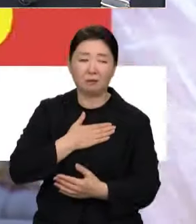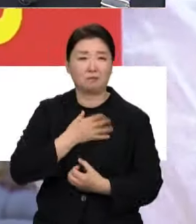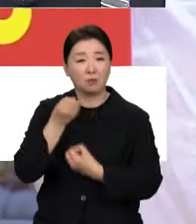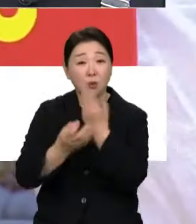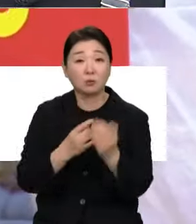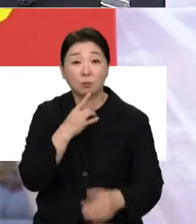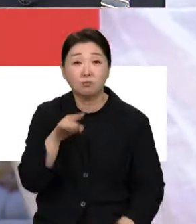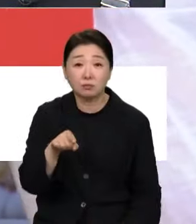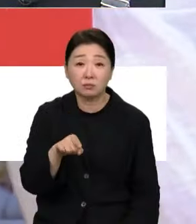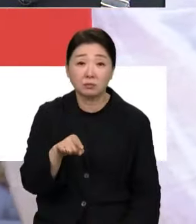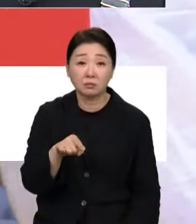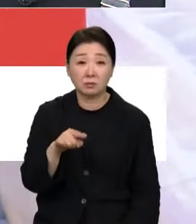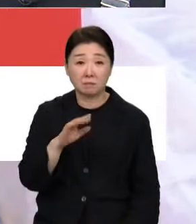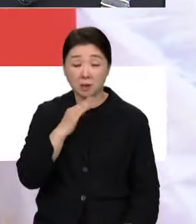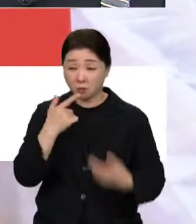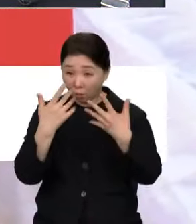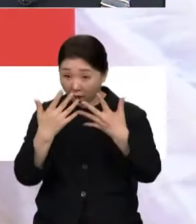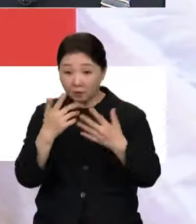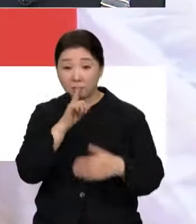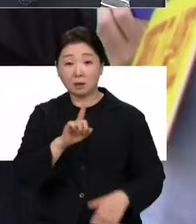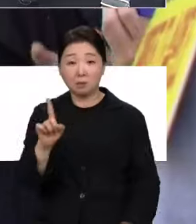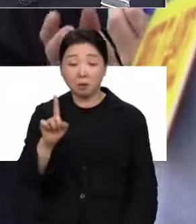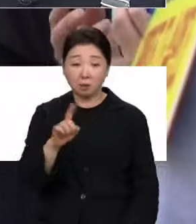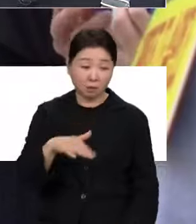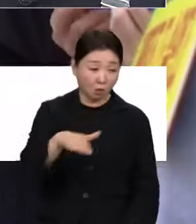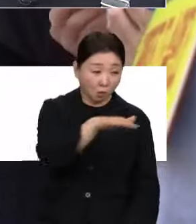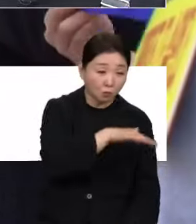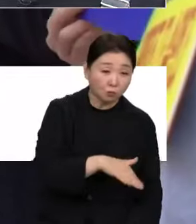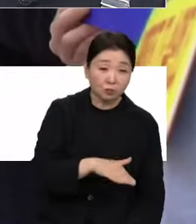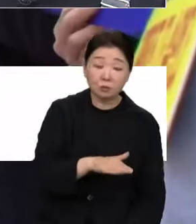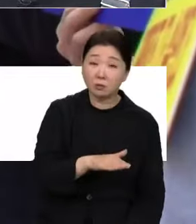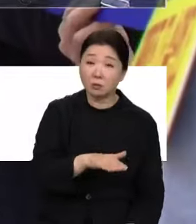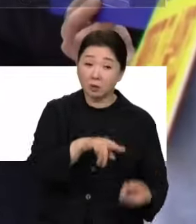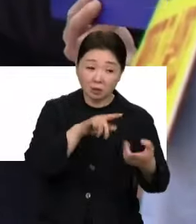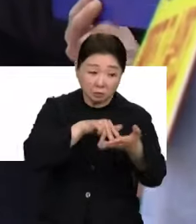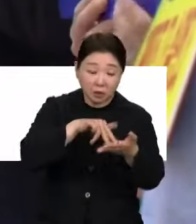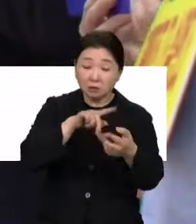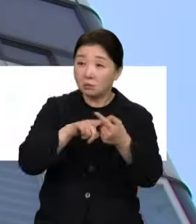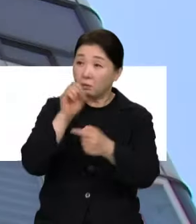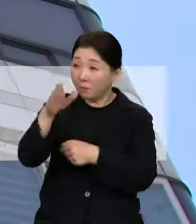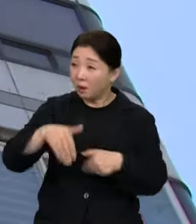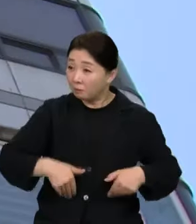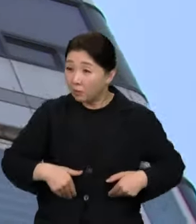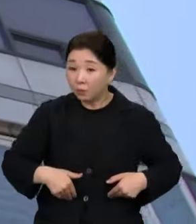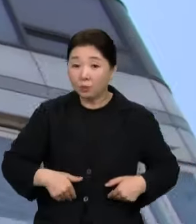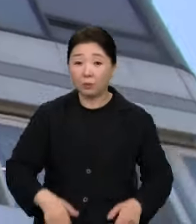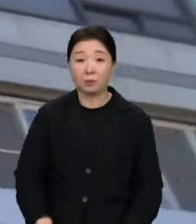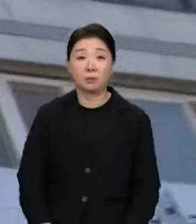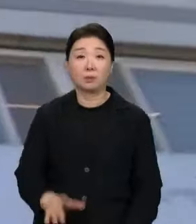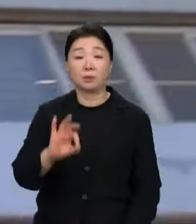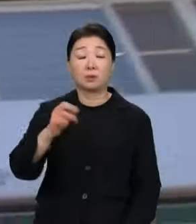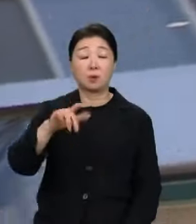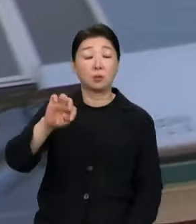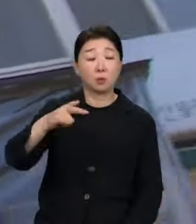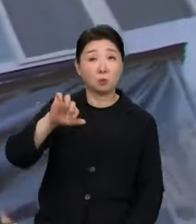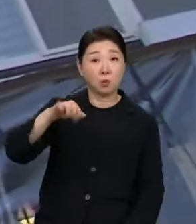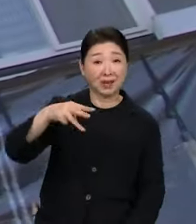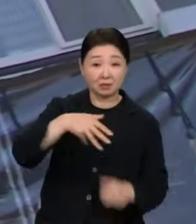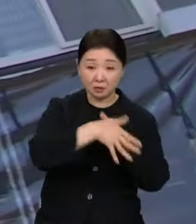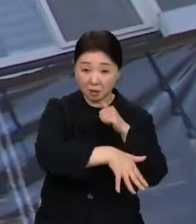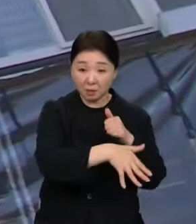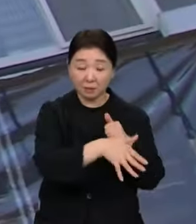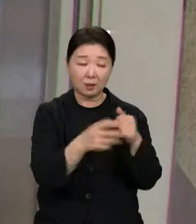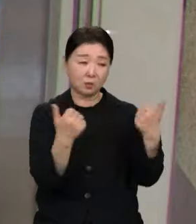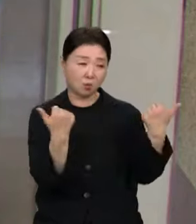보이지 사실 정확히 얘기하자면 저희를 얘기를 해줘야 되는 거 아닌가. 연돈 볼카츠 가맹점주들은 대책